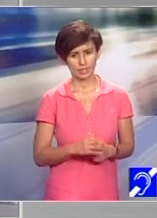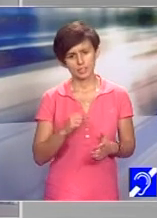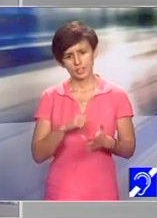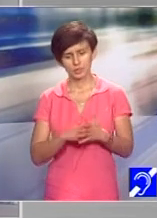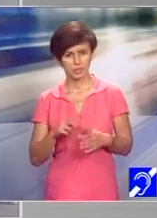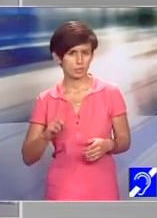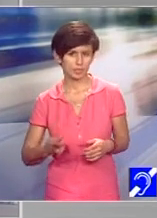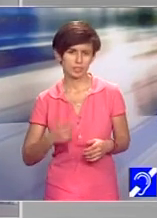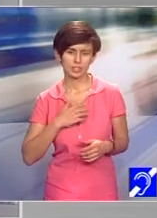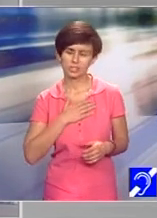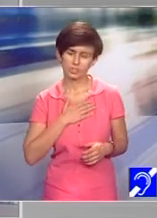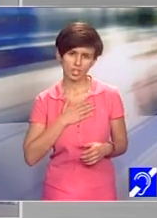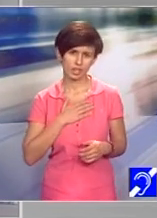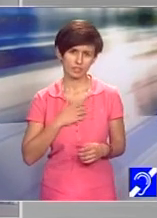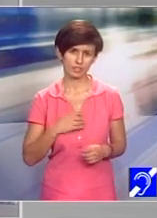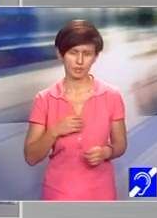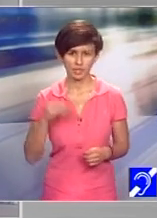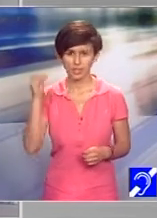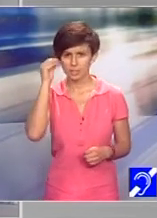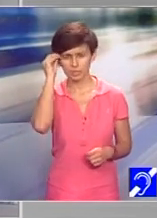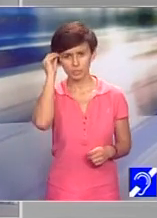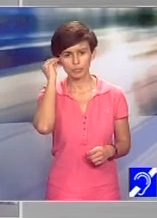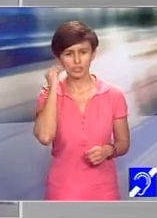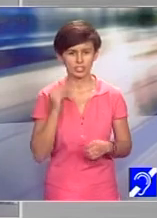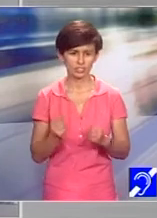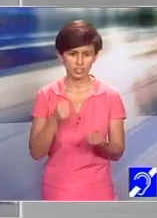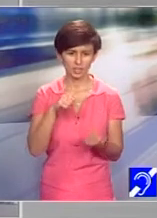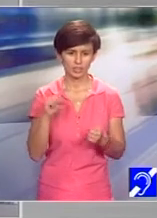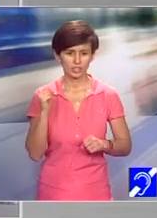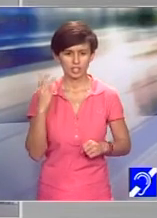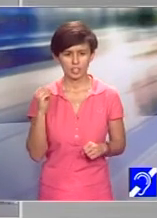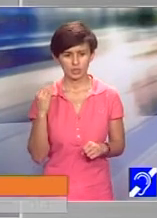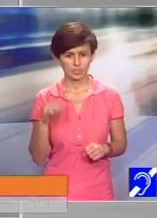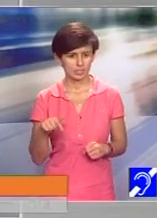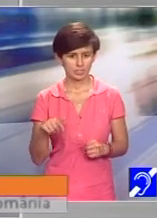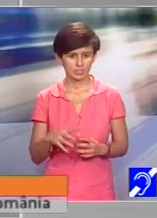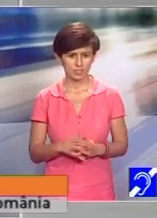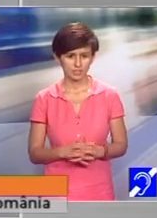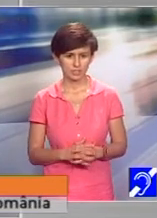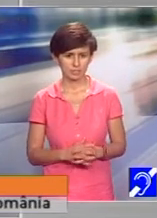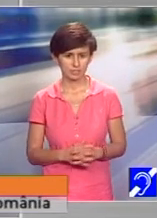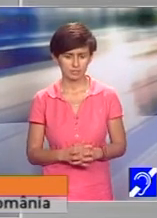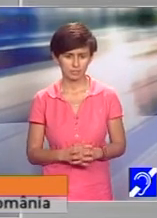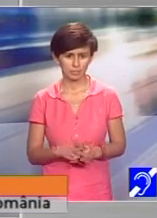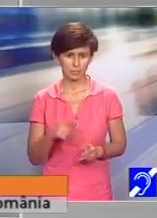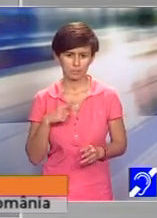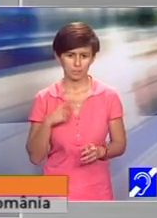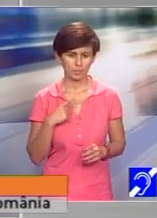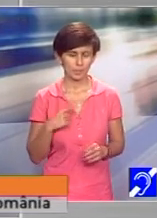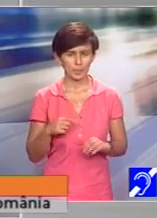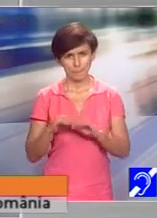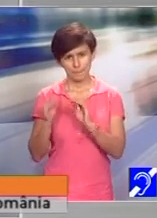posibilităților avem de obicei și echipaj aici, cât se poate. În primul rând este populația care